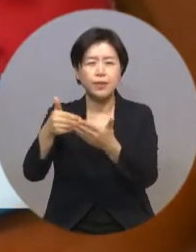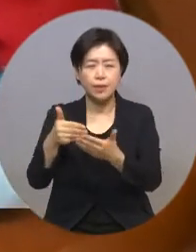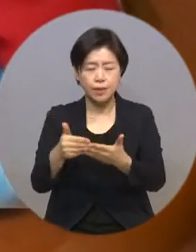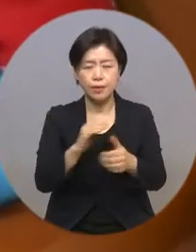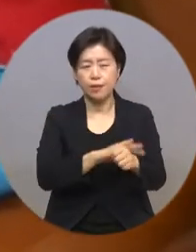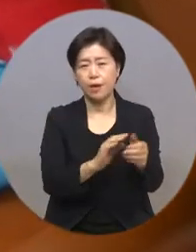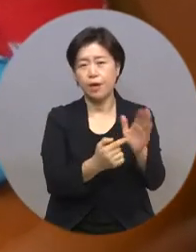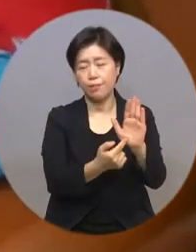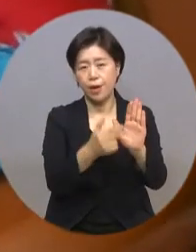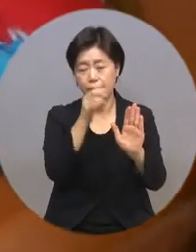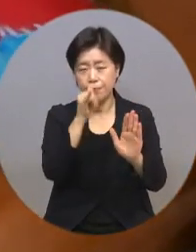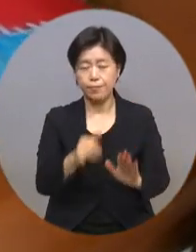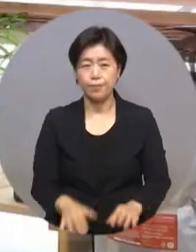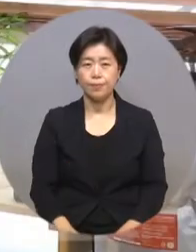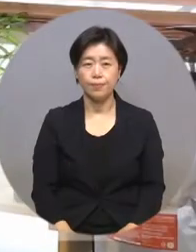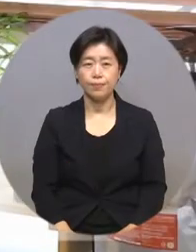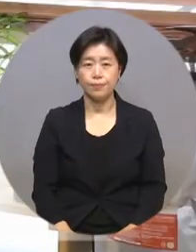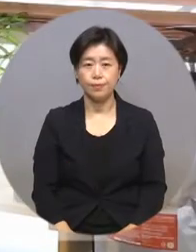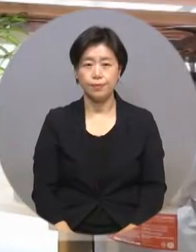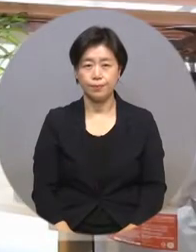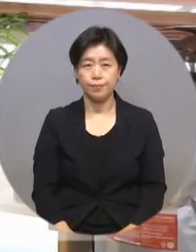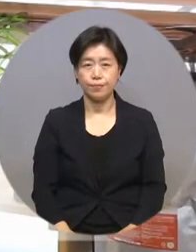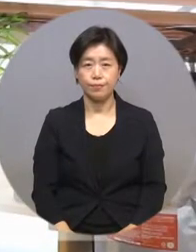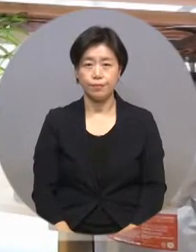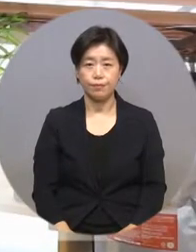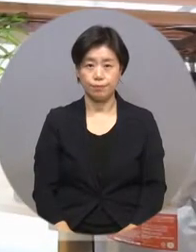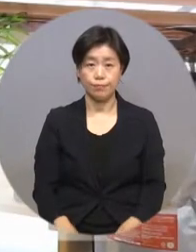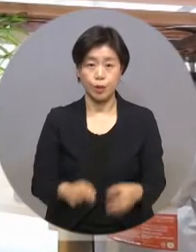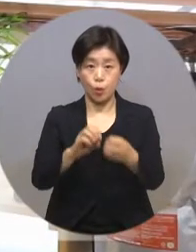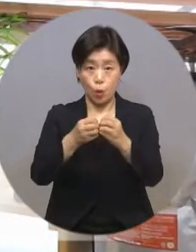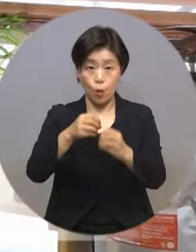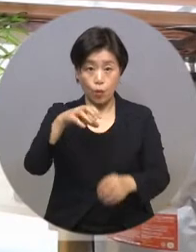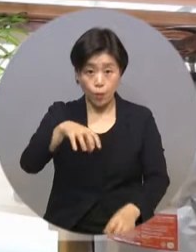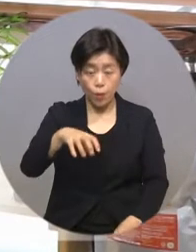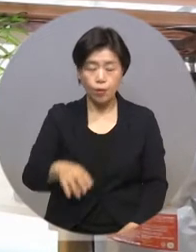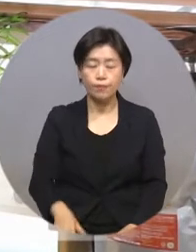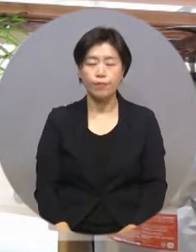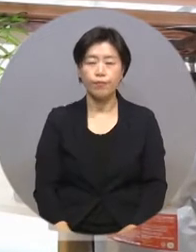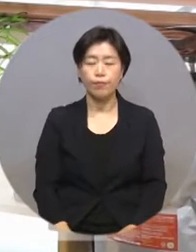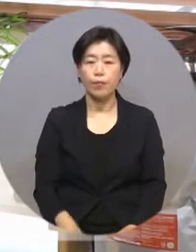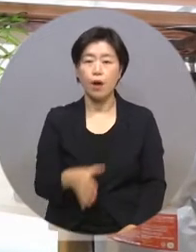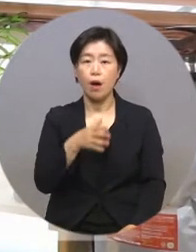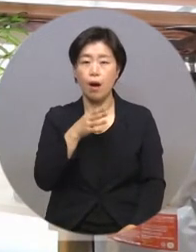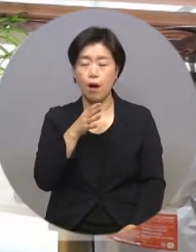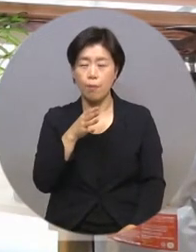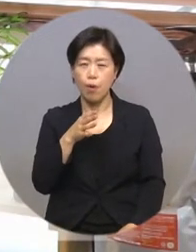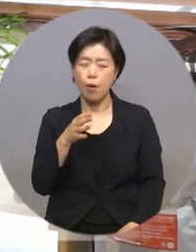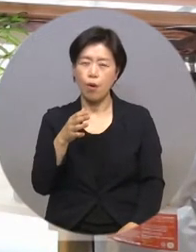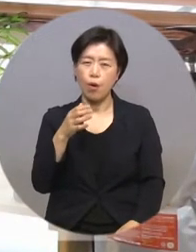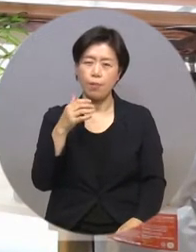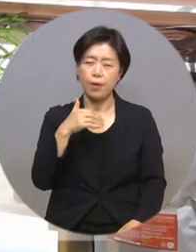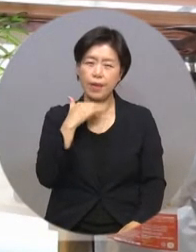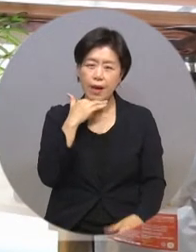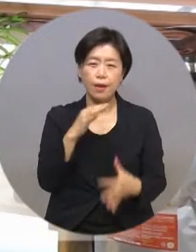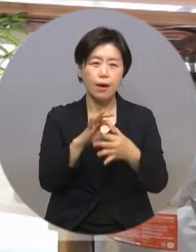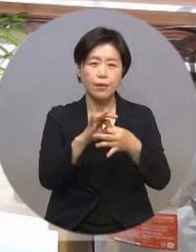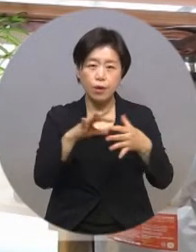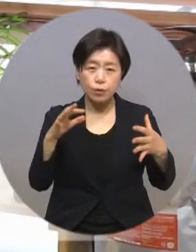미를 꽃피우고 있습니다 세자매 작업실은 성인부터 청소년 어린이까지